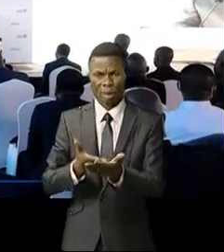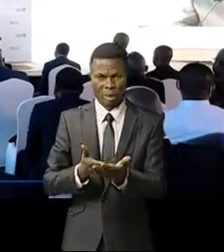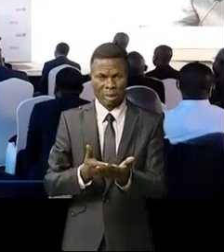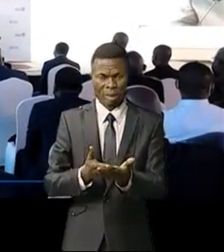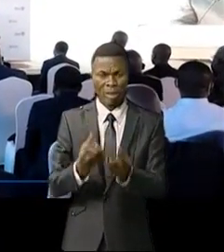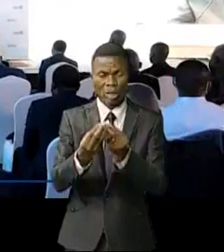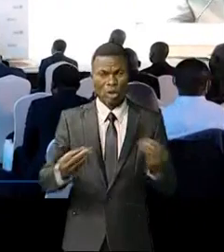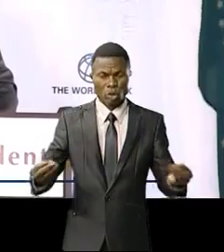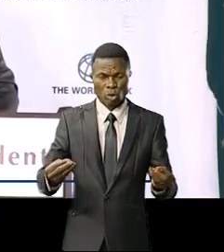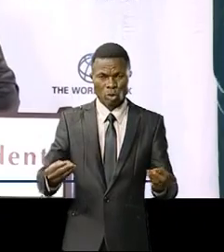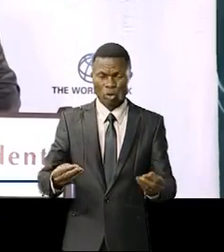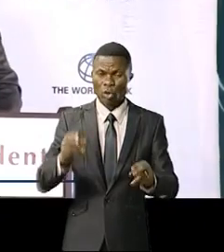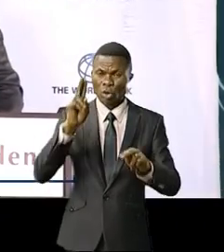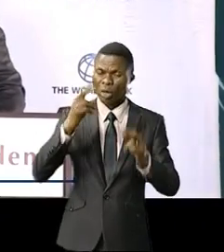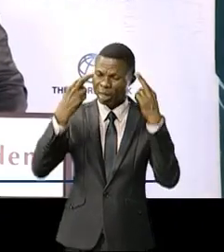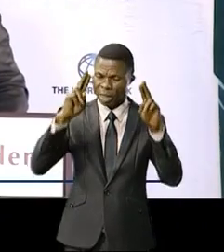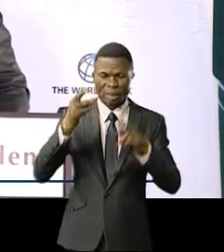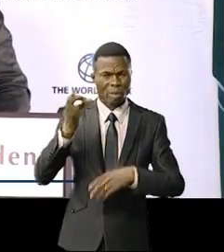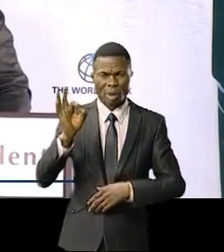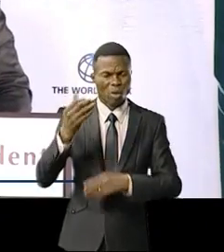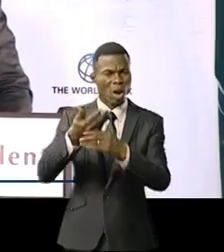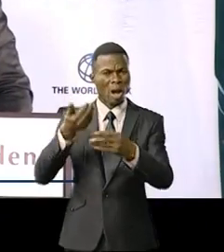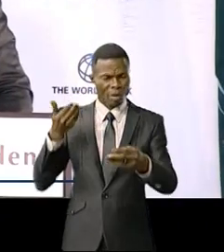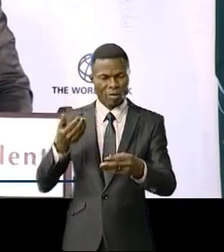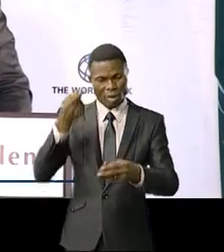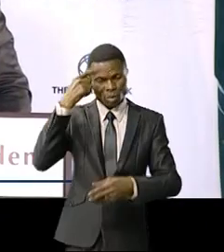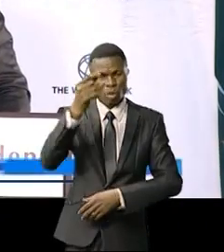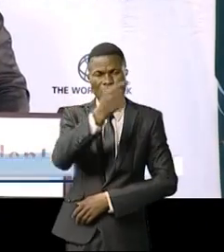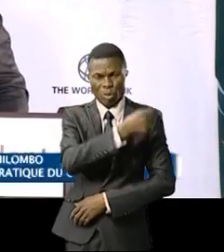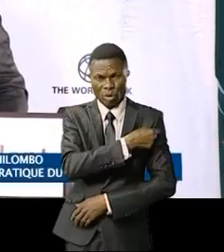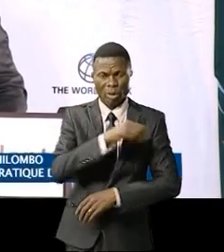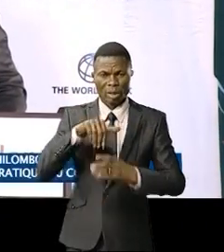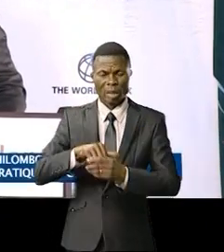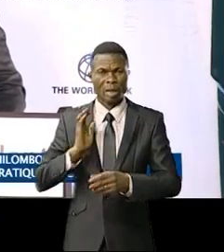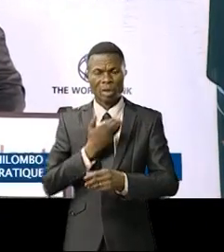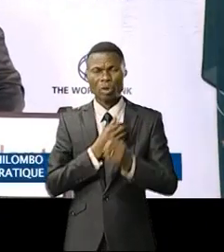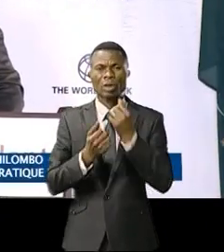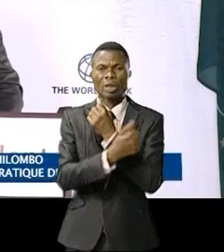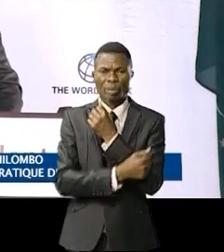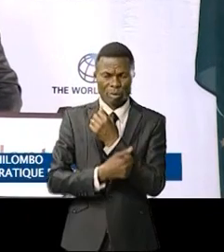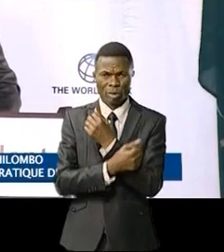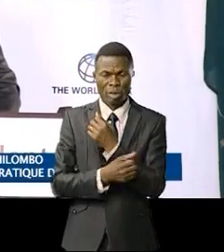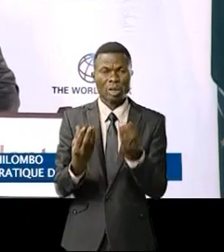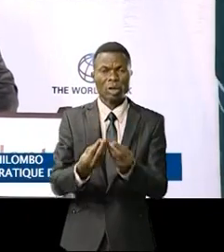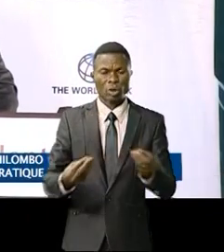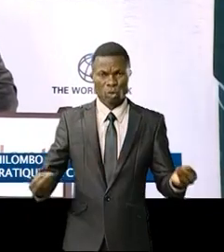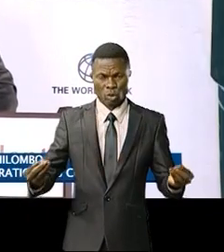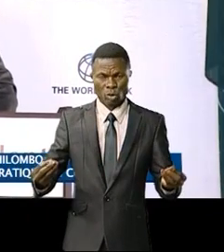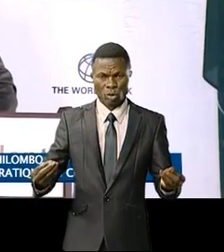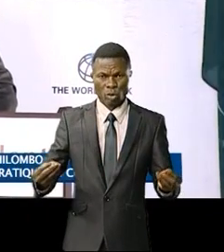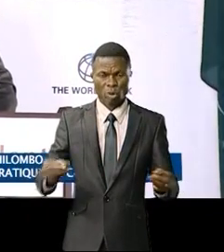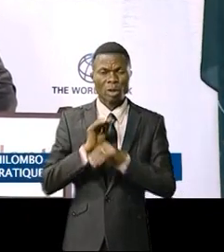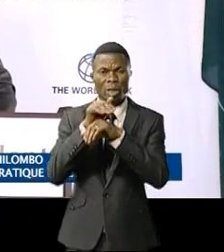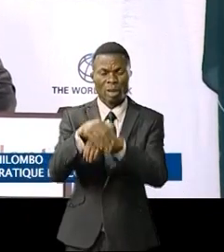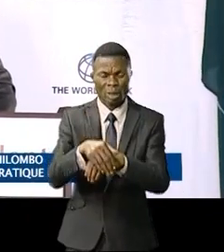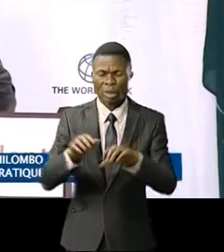résultat jamais atteint auparavant pour la vaccination dans notre pays est la résultante de